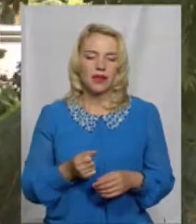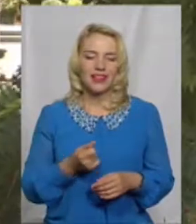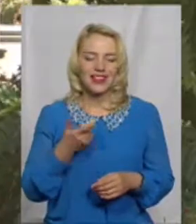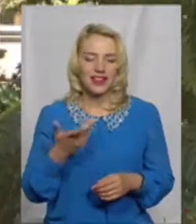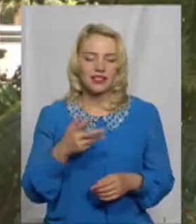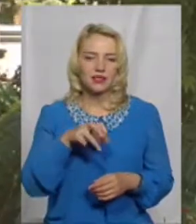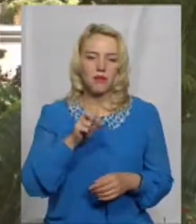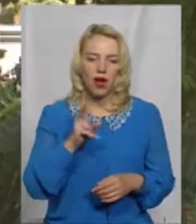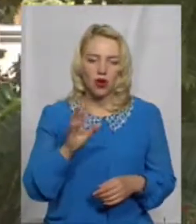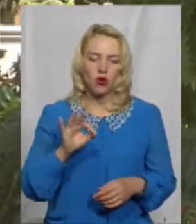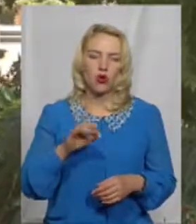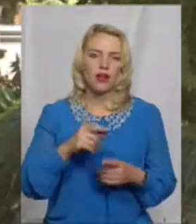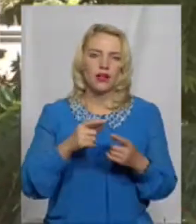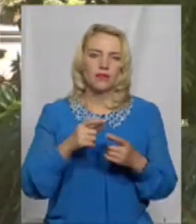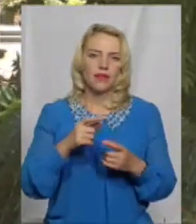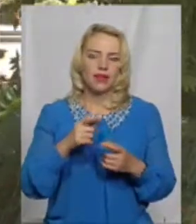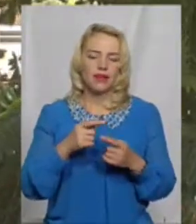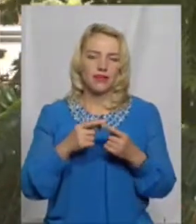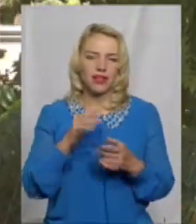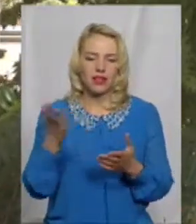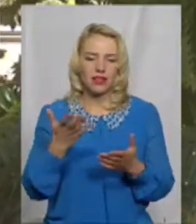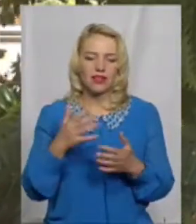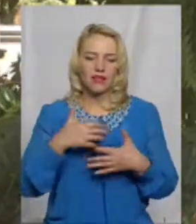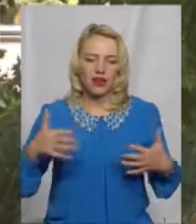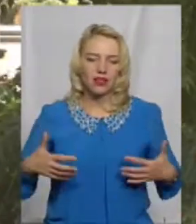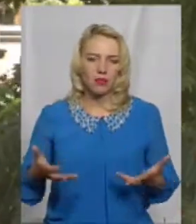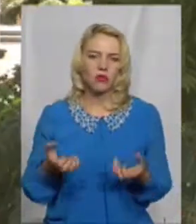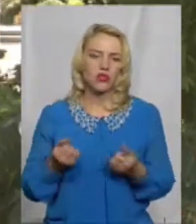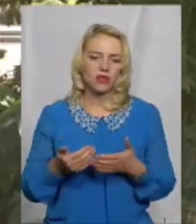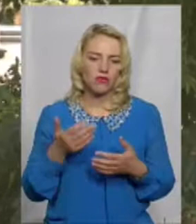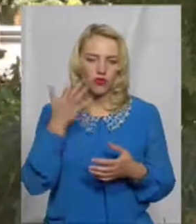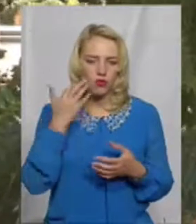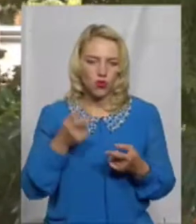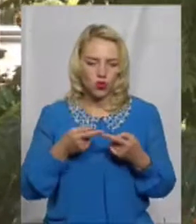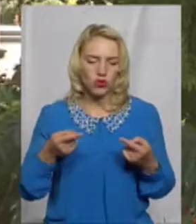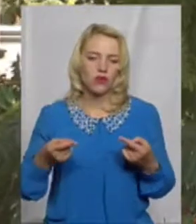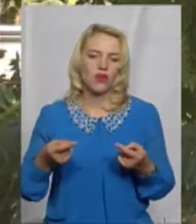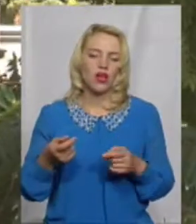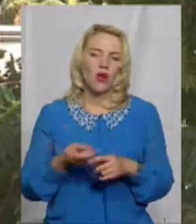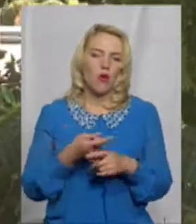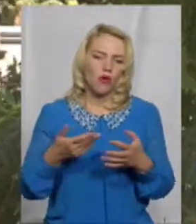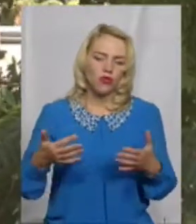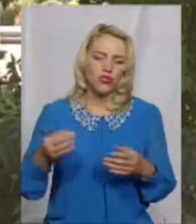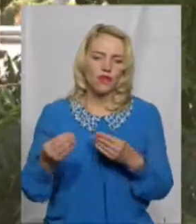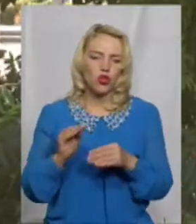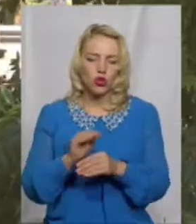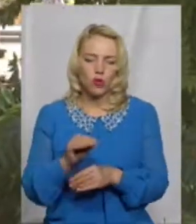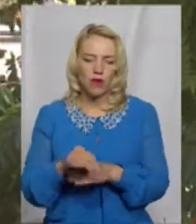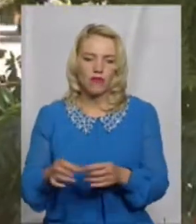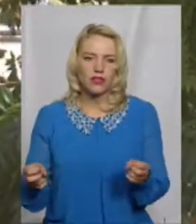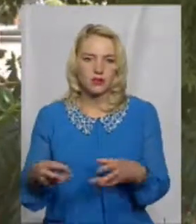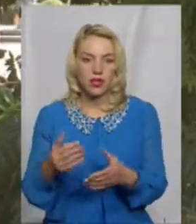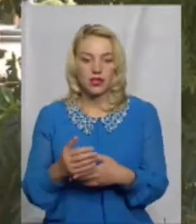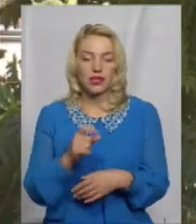які тварини отримують від фруктів, овочів і добавок спеціальних. Наскільки я знаю, і зоокуточок,